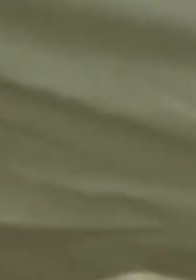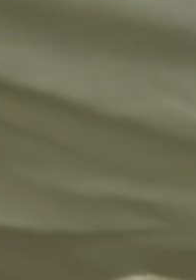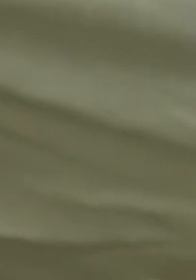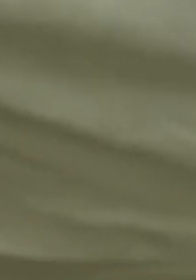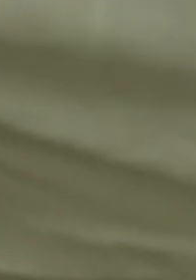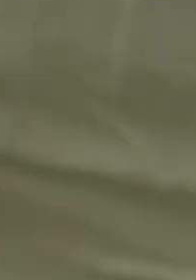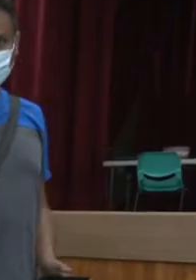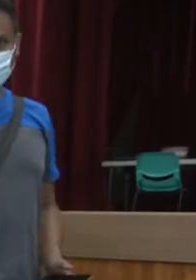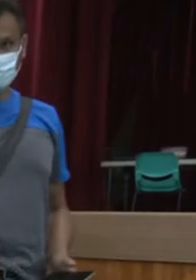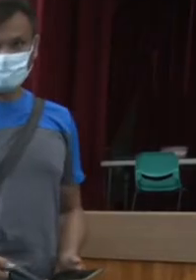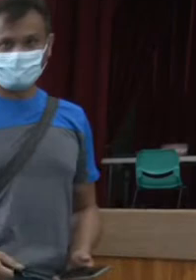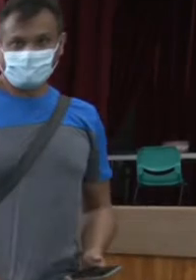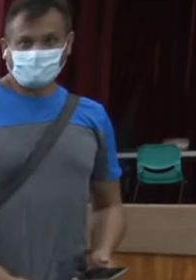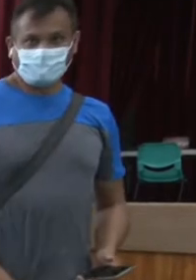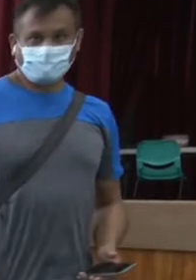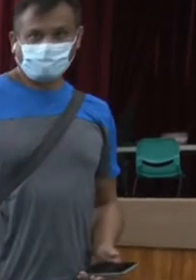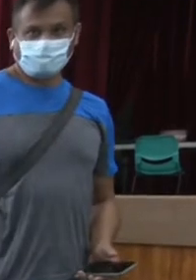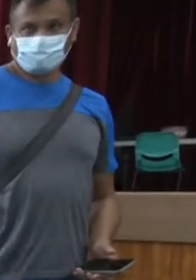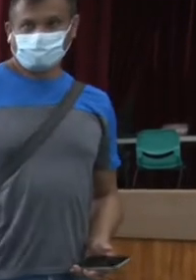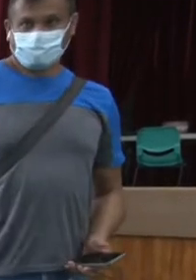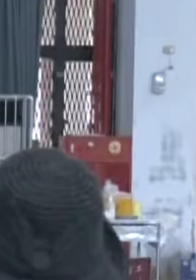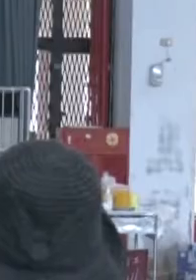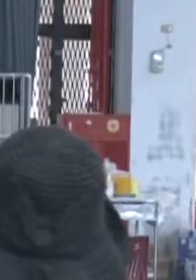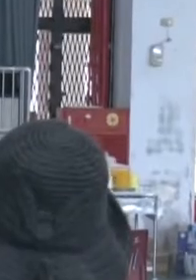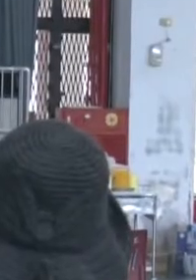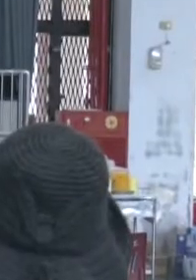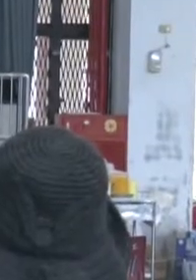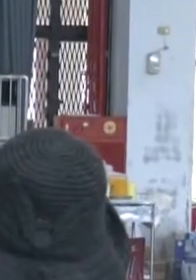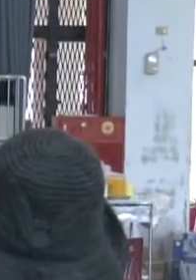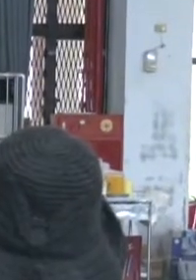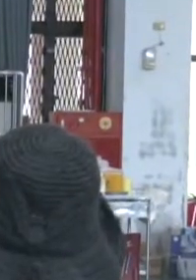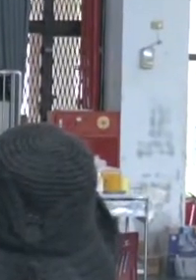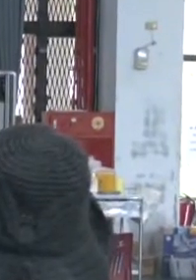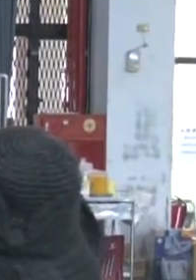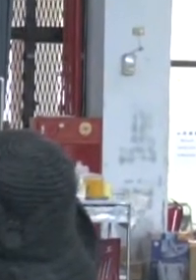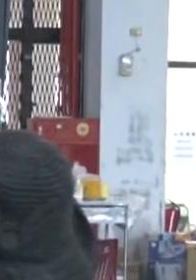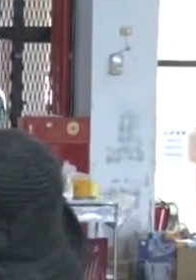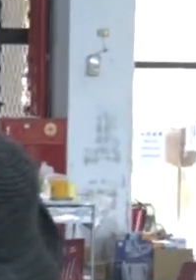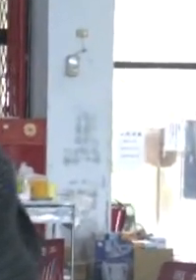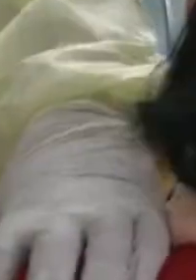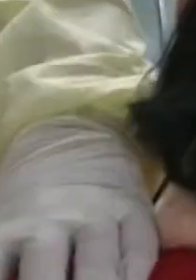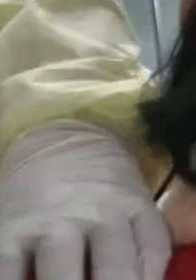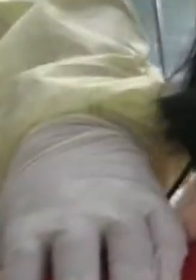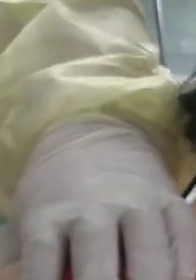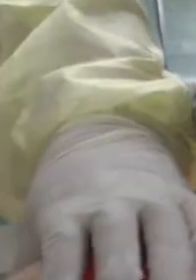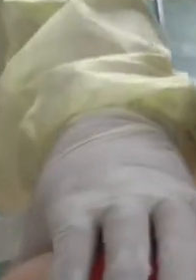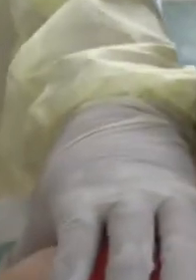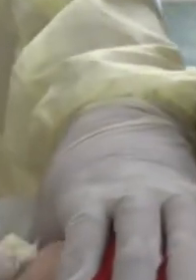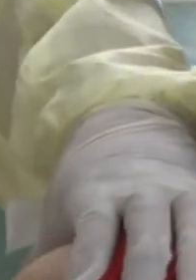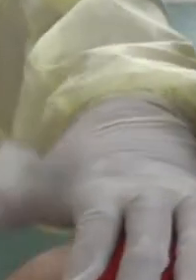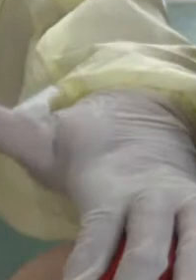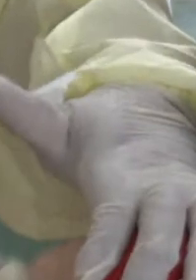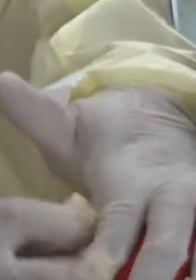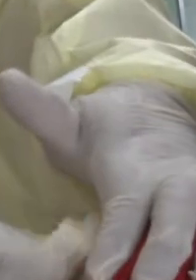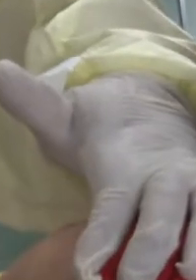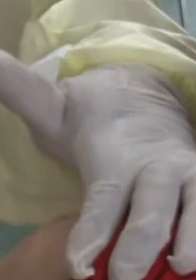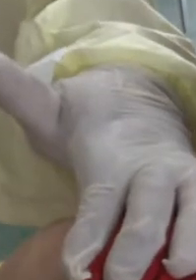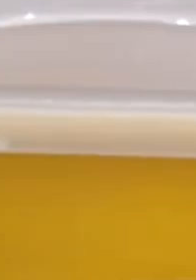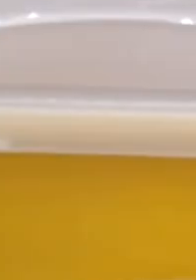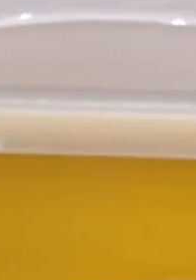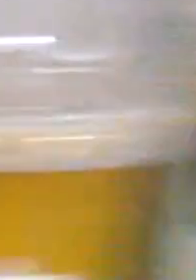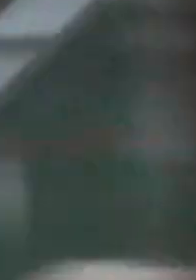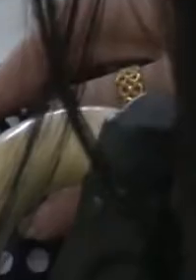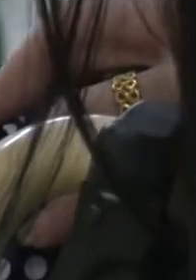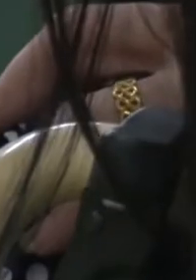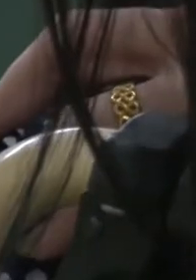计在7月3号连续扩大接种，当日接种30分钟，现场开放民众18岁以上预约残剂